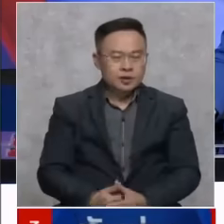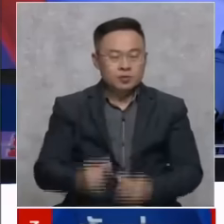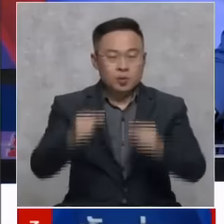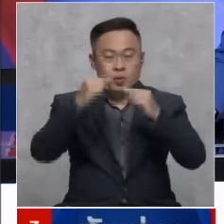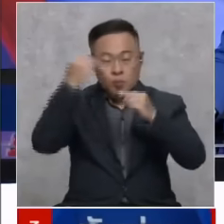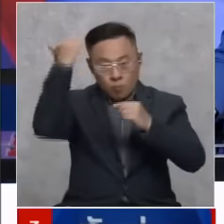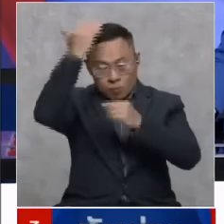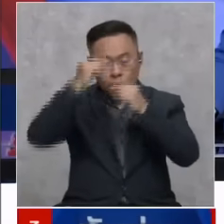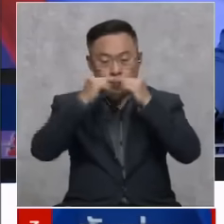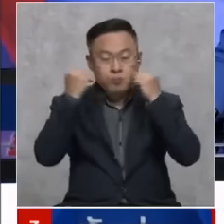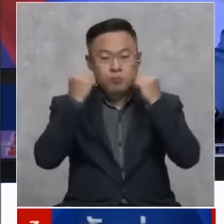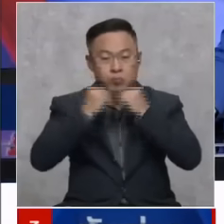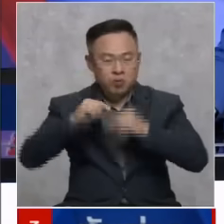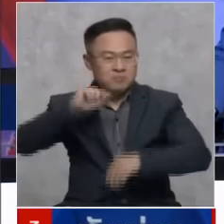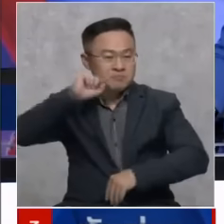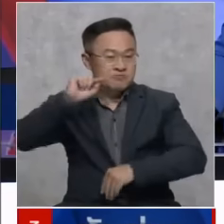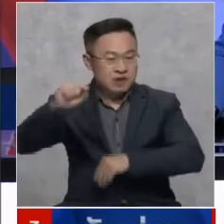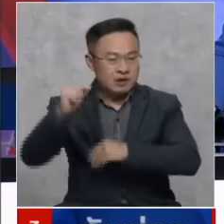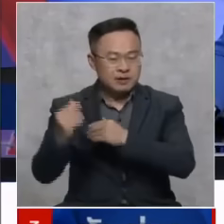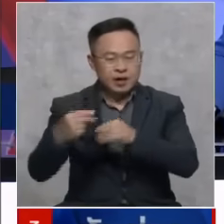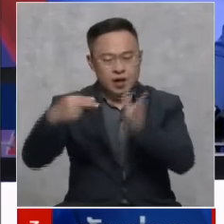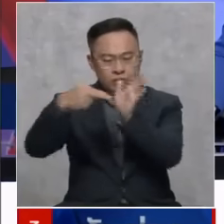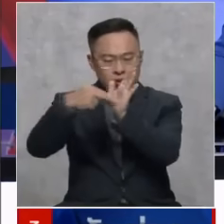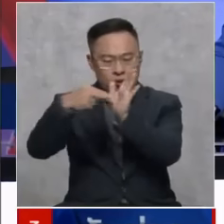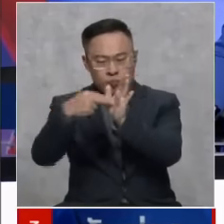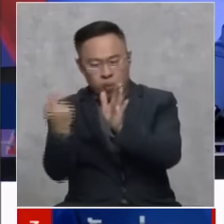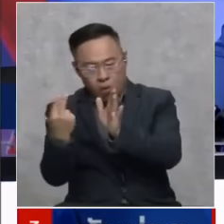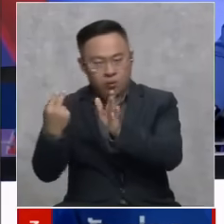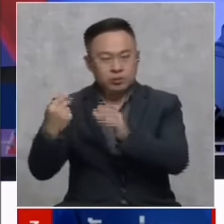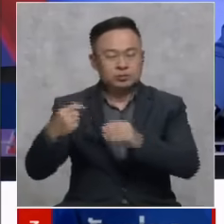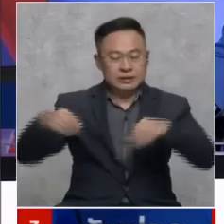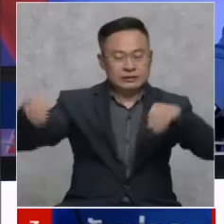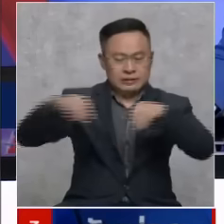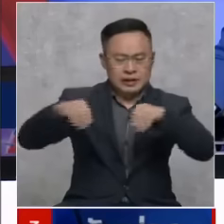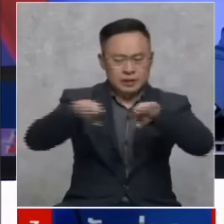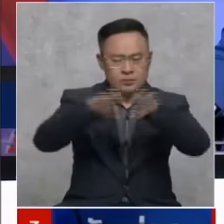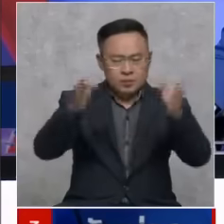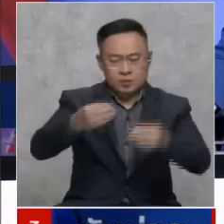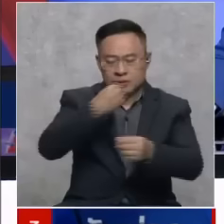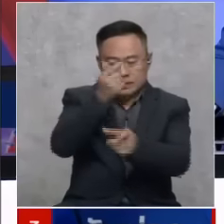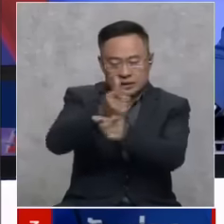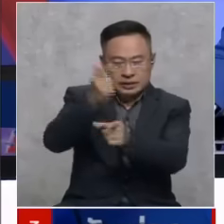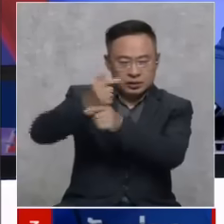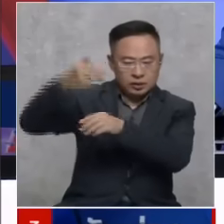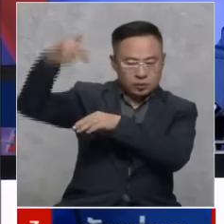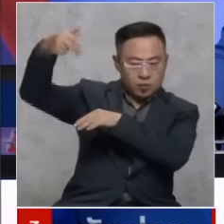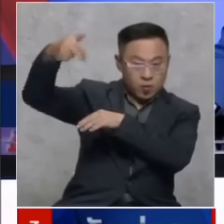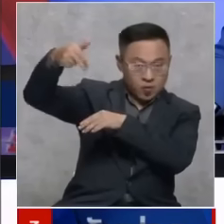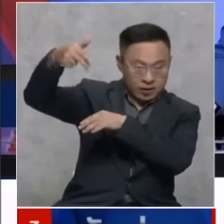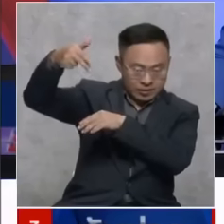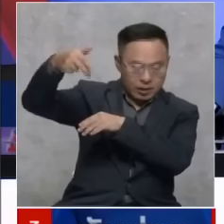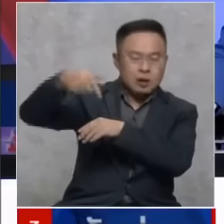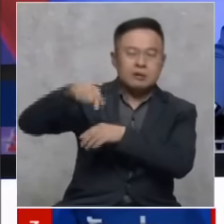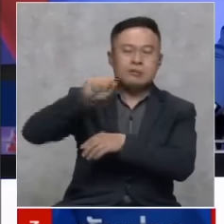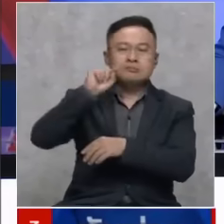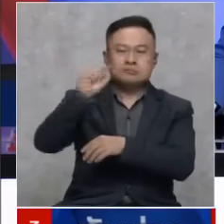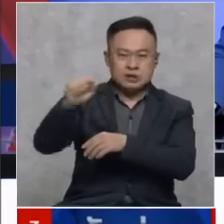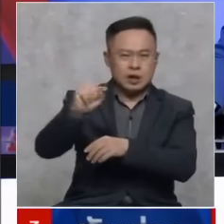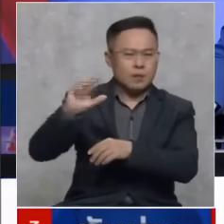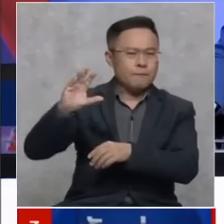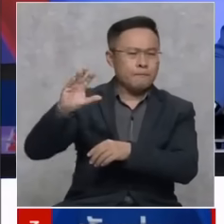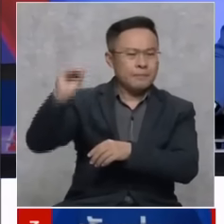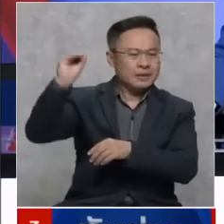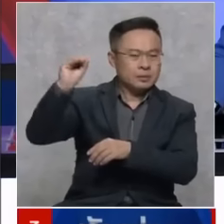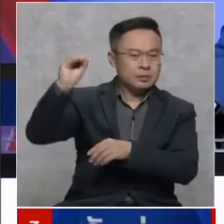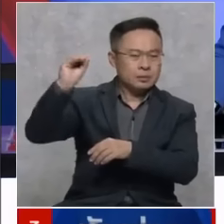นะคะเหมือนจะมีลักษณะของคนไปเตือนว่าเอ๊ะไม่ควรจะให้กล้องวงจรปิดจับภาพนะว่ามีใครมาร่วมงานบ้างอย่างไรและข้อมูลที่น่าตก